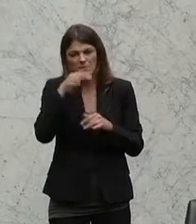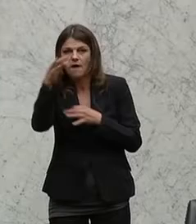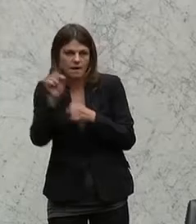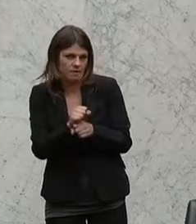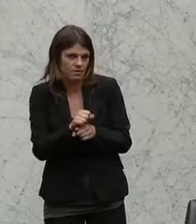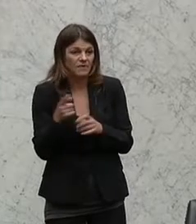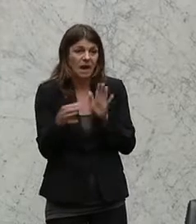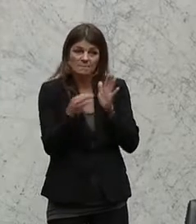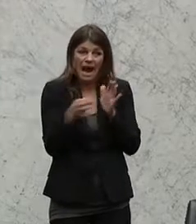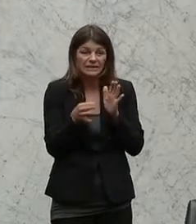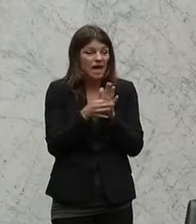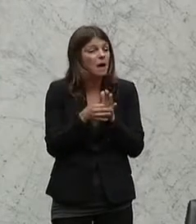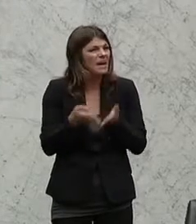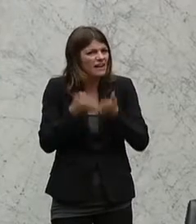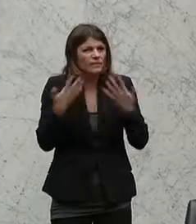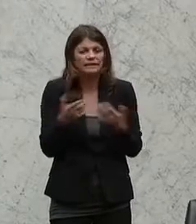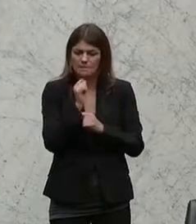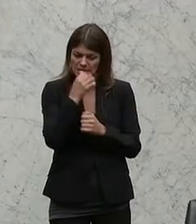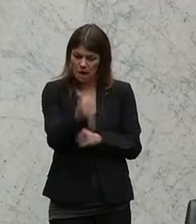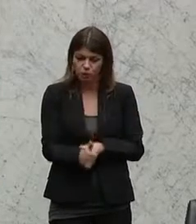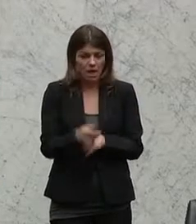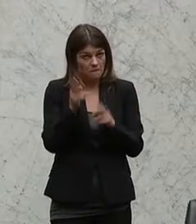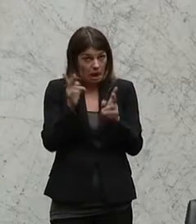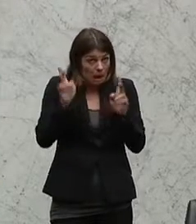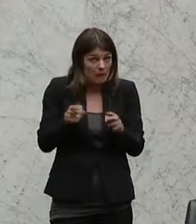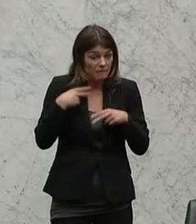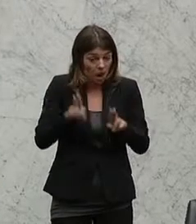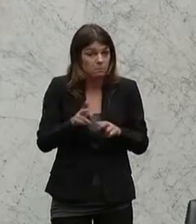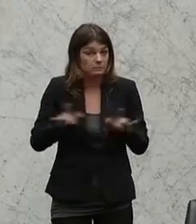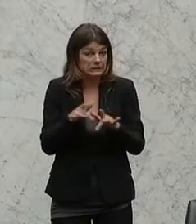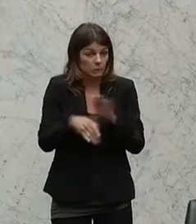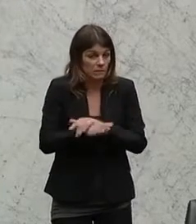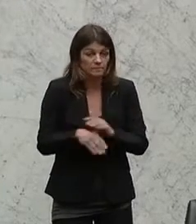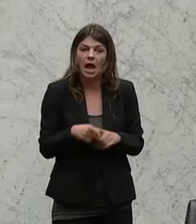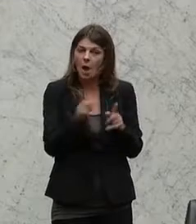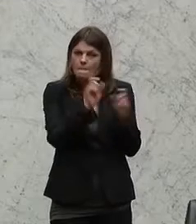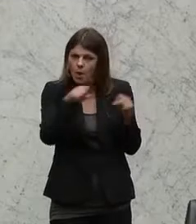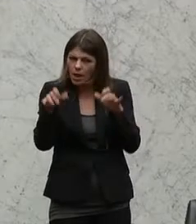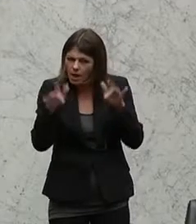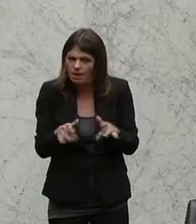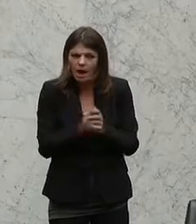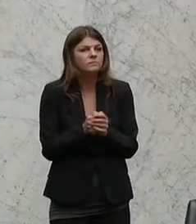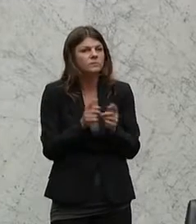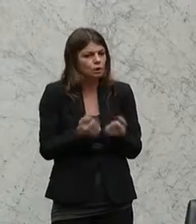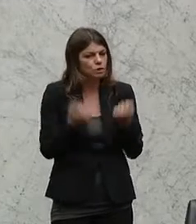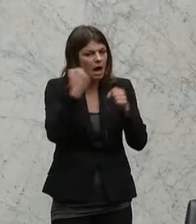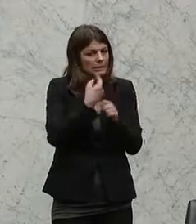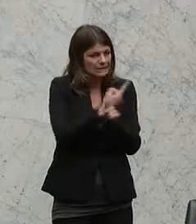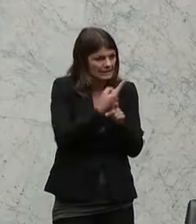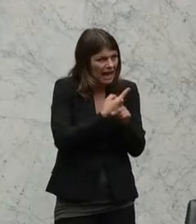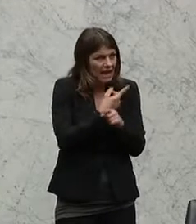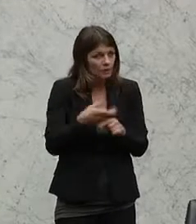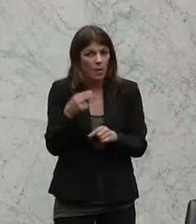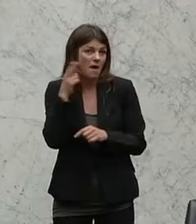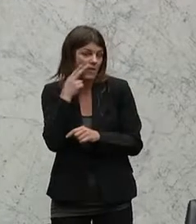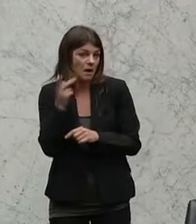dient wirklich der besseren Abschätzbarkeit bei Pensionsantrittsmöglichkeiten, weil sie dann auch noch die Möglichkeit haben, sollten Schwerarbeitszeiten von Seiten der